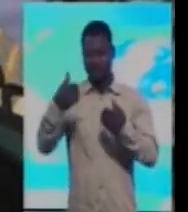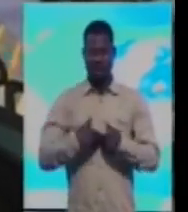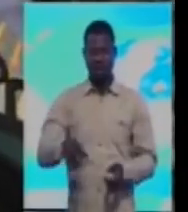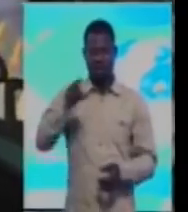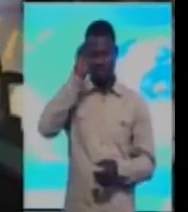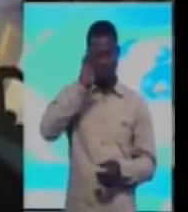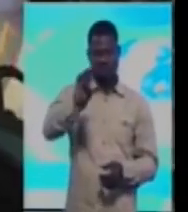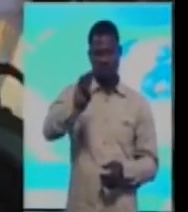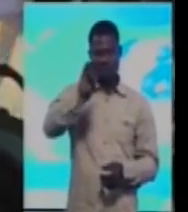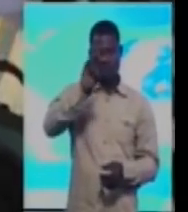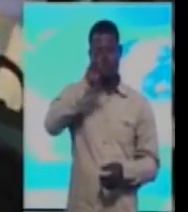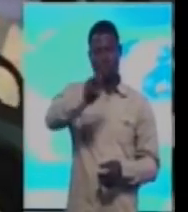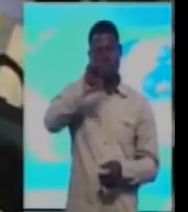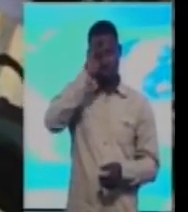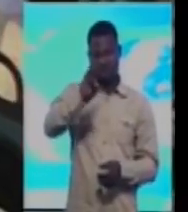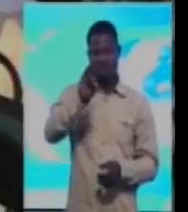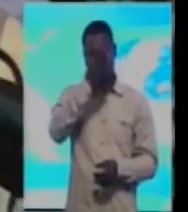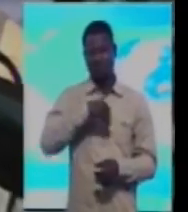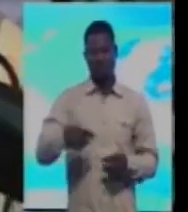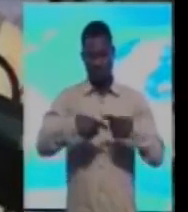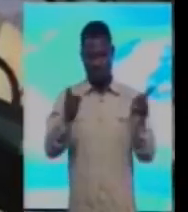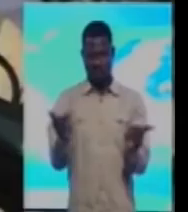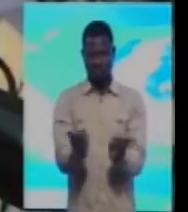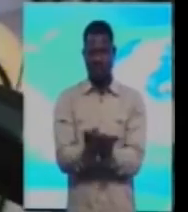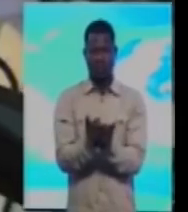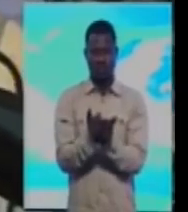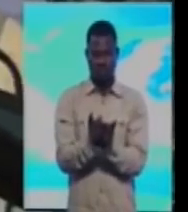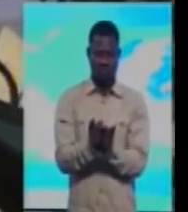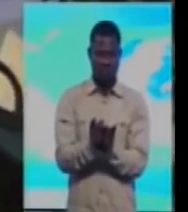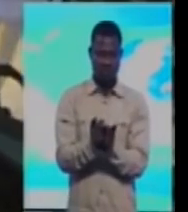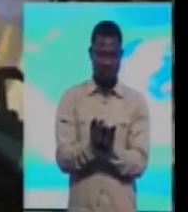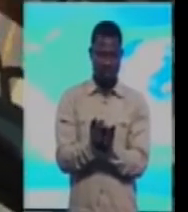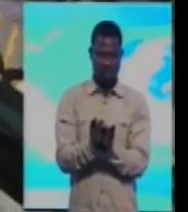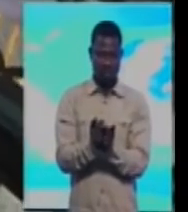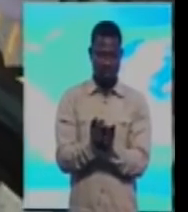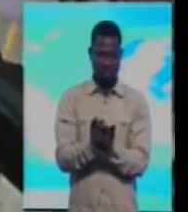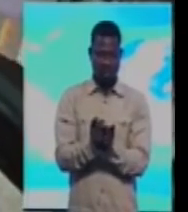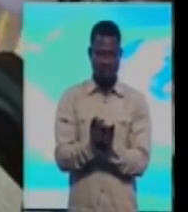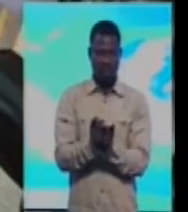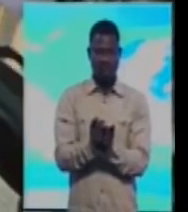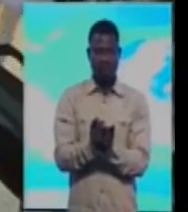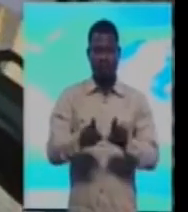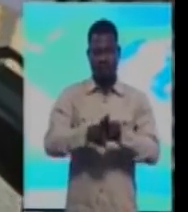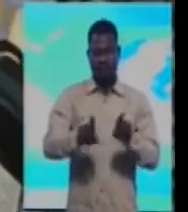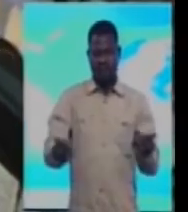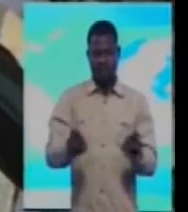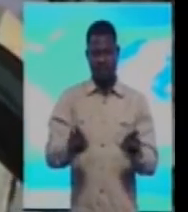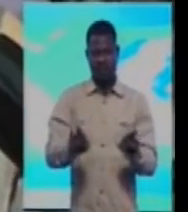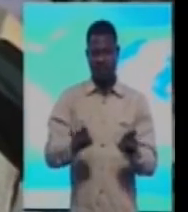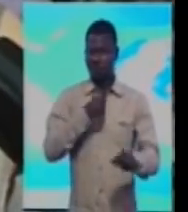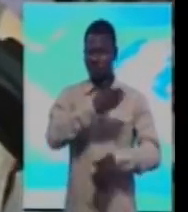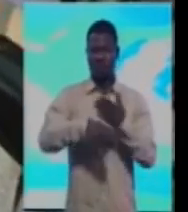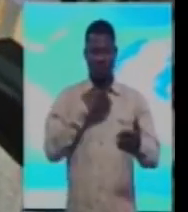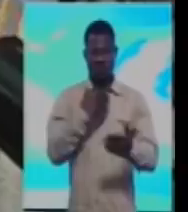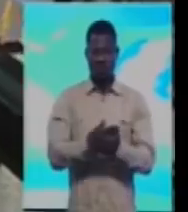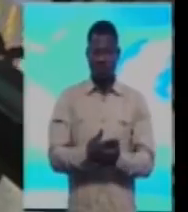ethniques, de mes propres travaux, 67 groupes ethniques, mais pratiquement tout le monde